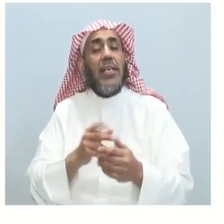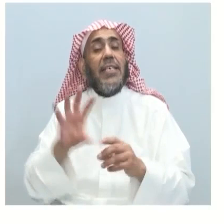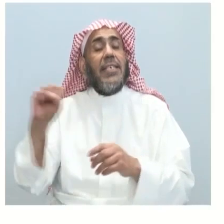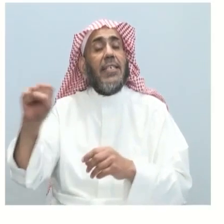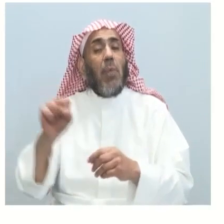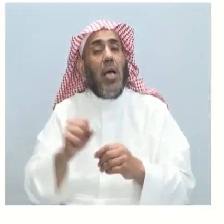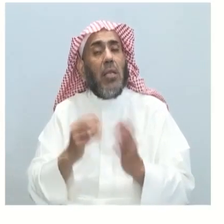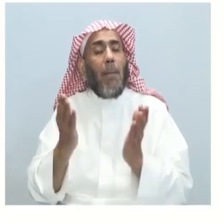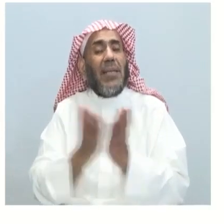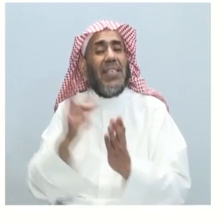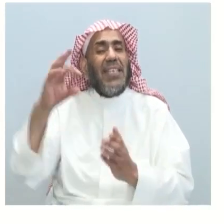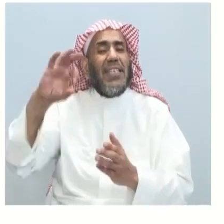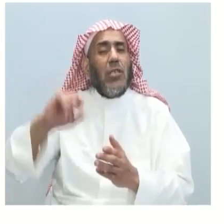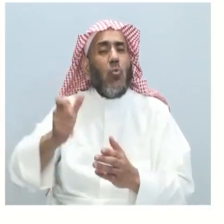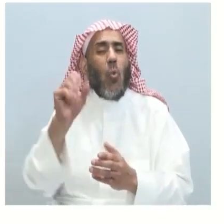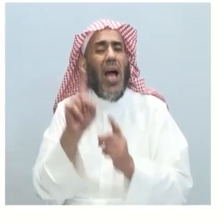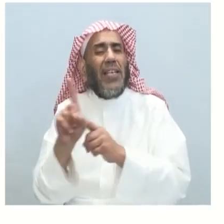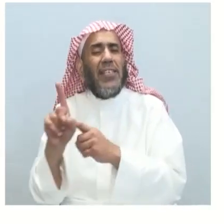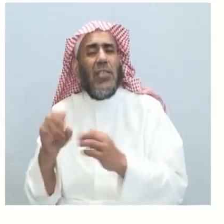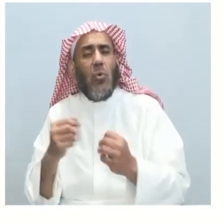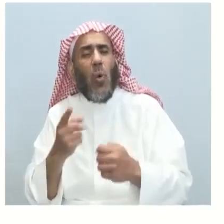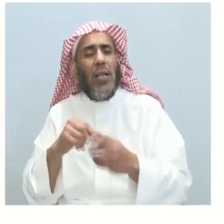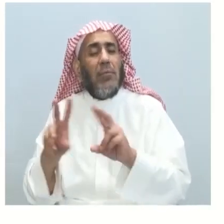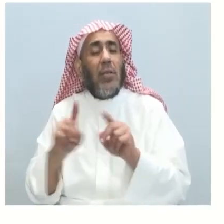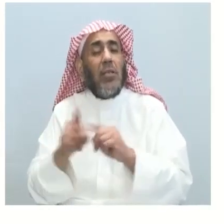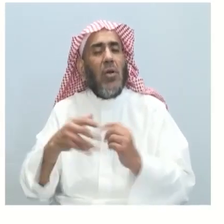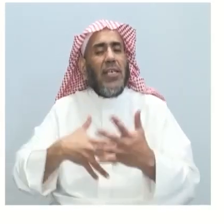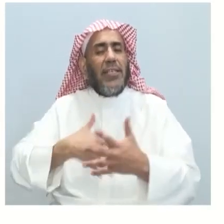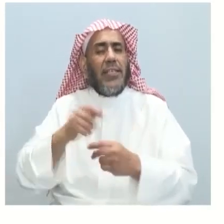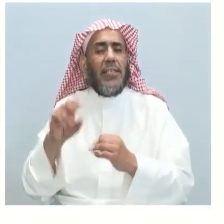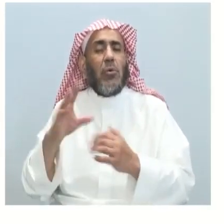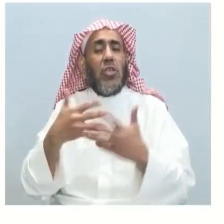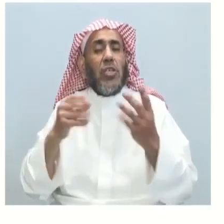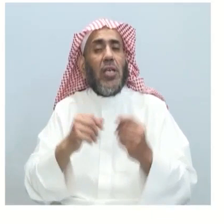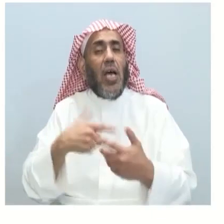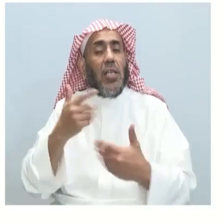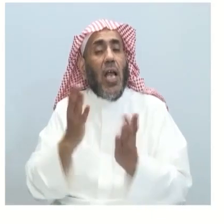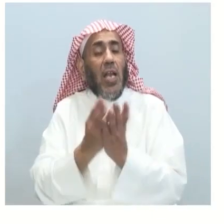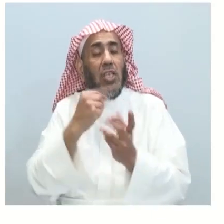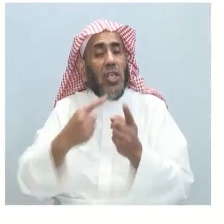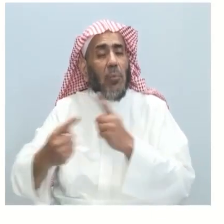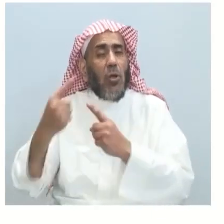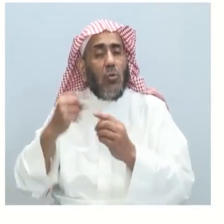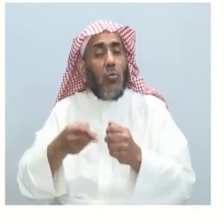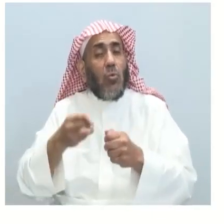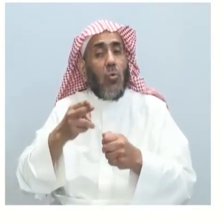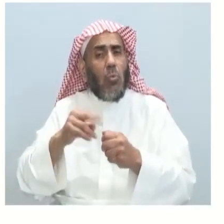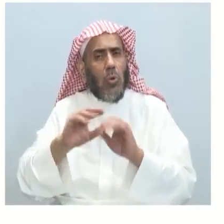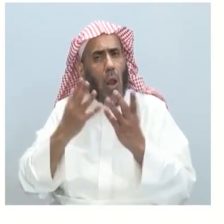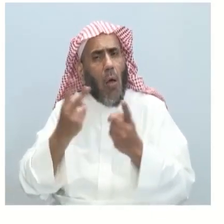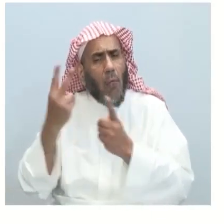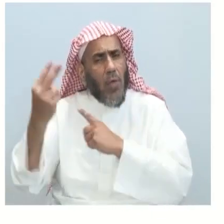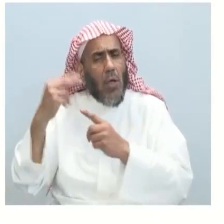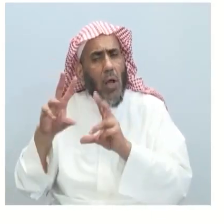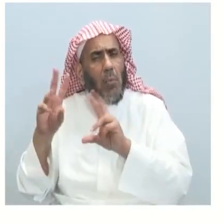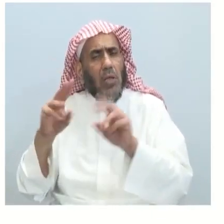مدرسه الديوان طبعا اهم الصفات التي تتميز او تميزت بها هذه المدرسه مدرسه الديوان الاطلاع على الشعر العربي القديم هم ايضا اطلعوا على الشعر القديم